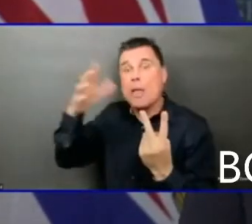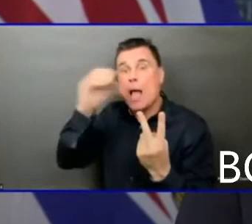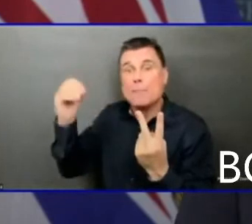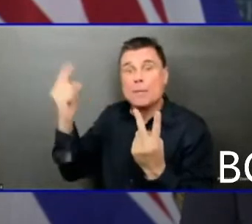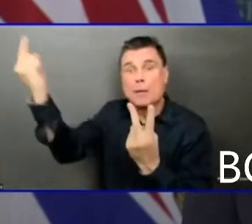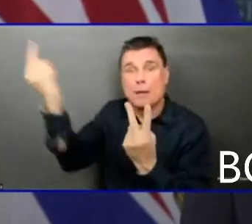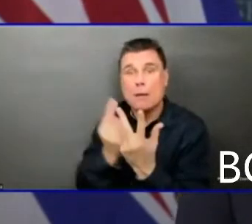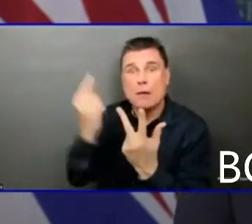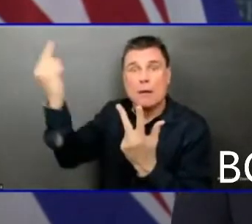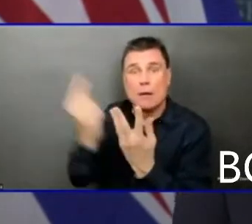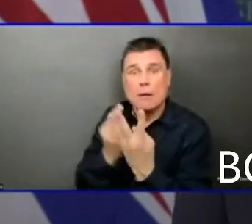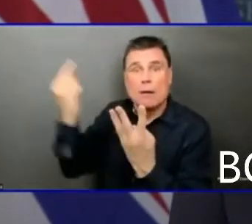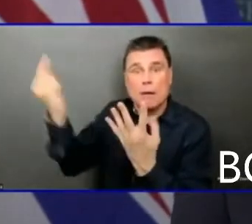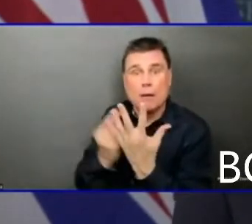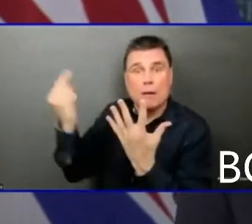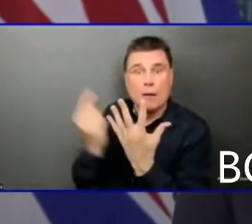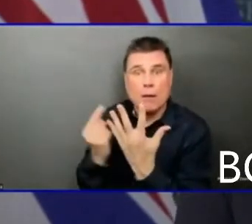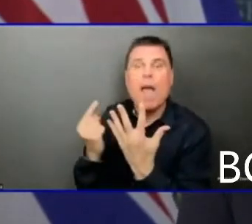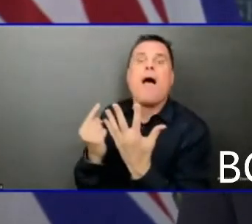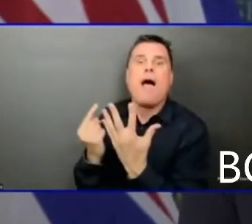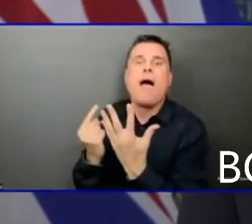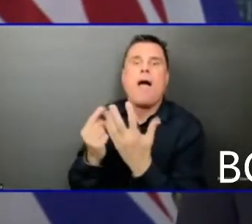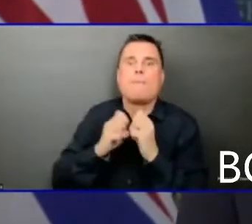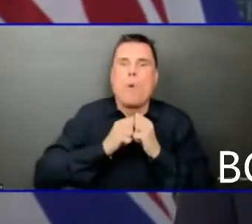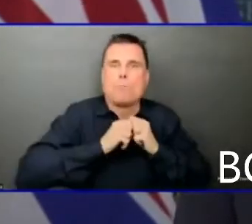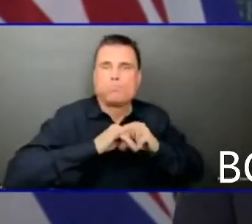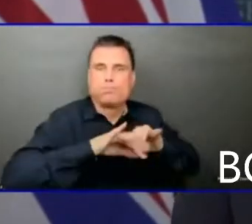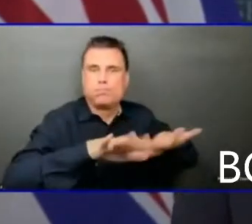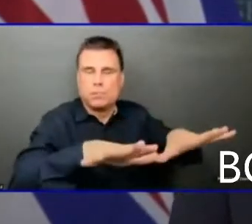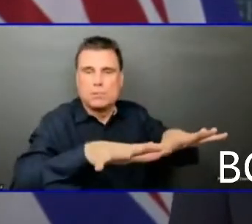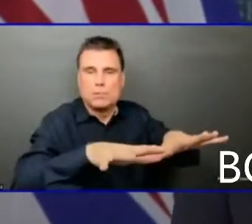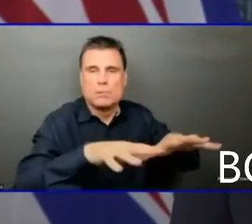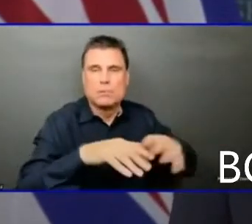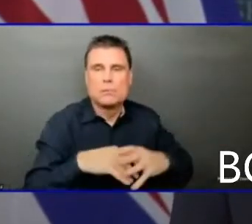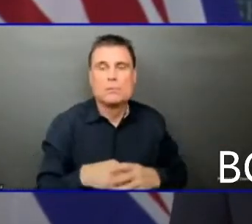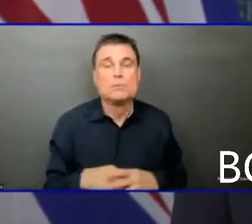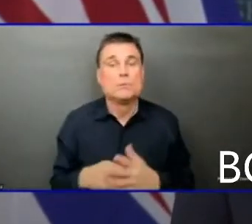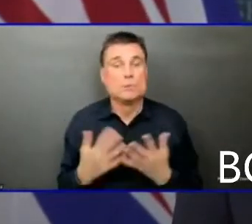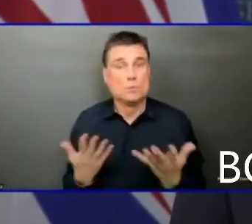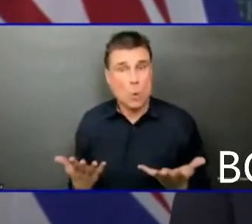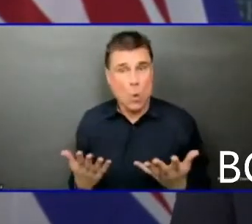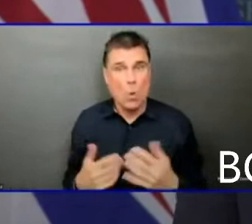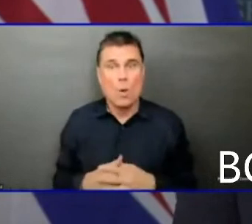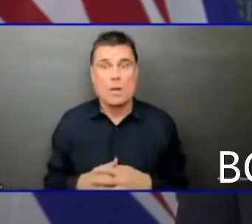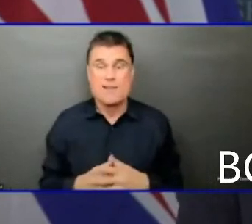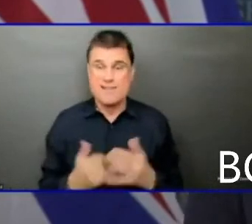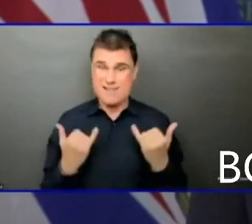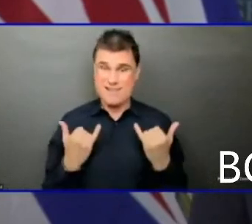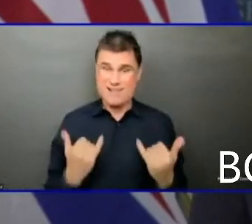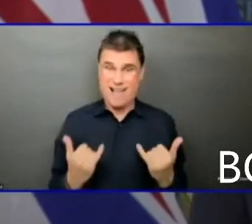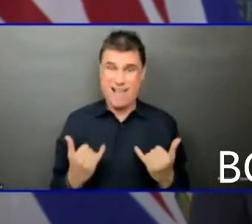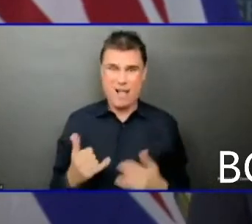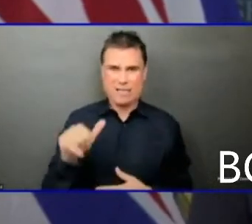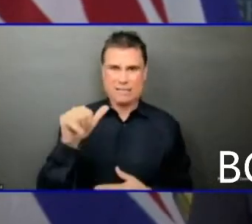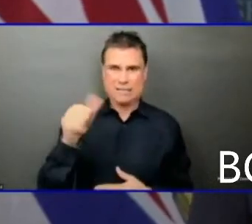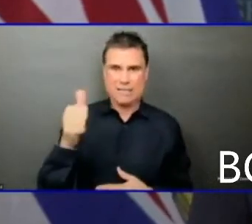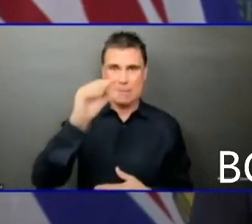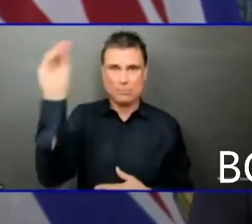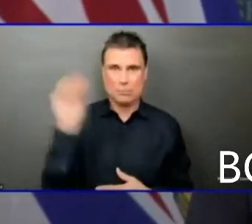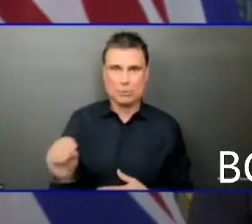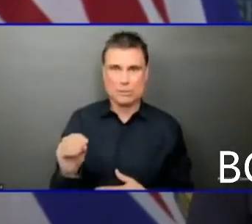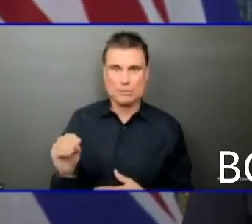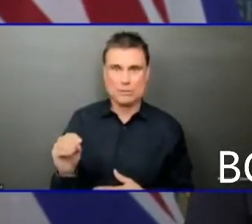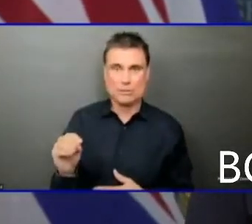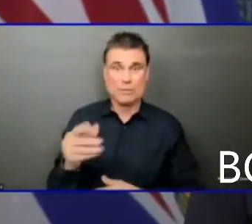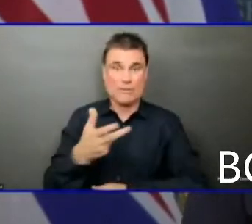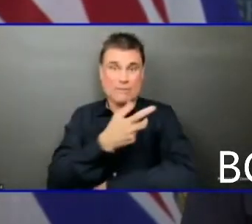3月份的时候，我们计划是我们整个省的人口的10%都能够接到疫苗，接种疫苗。这个也